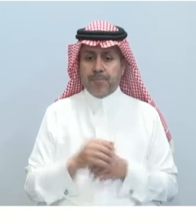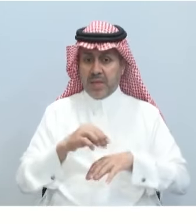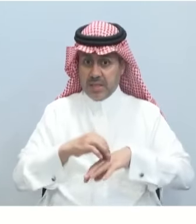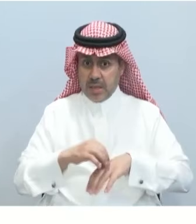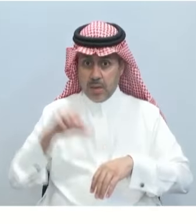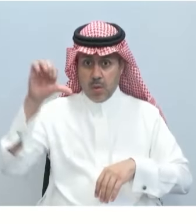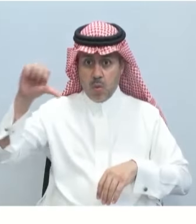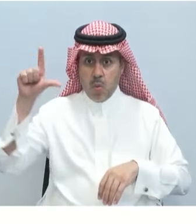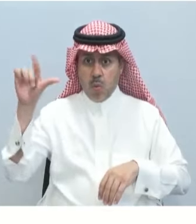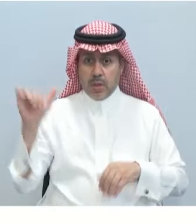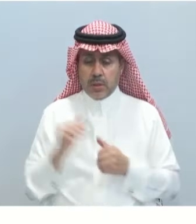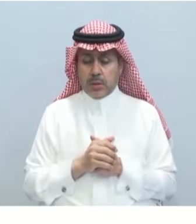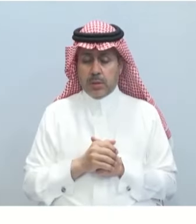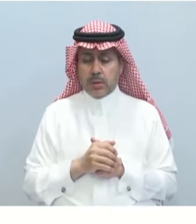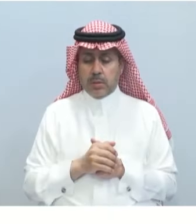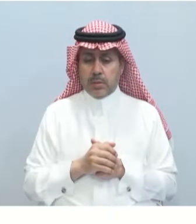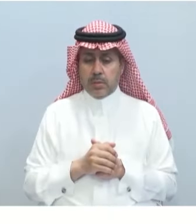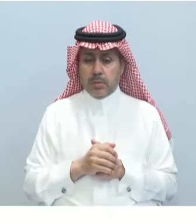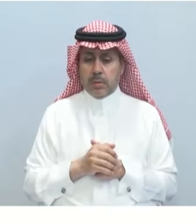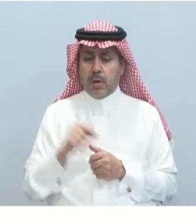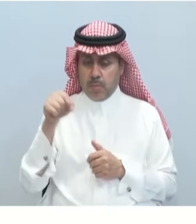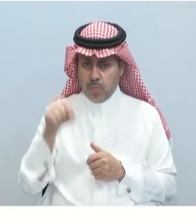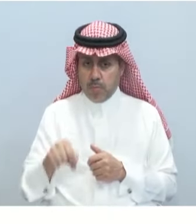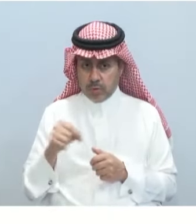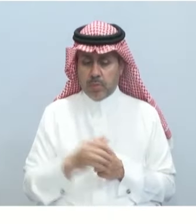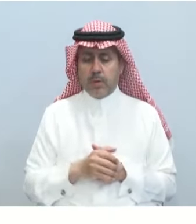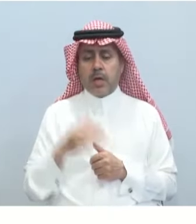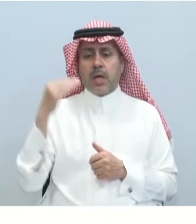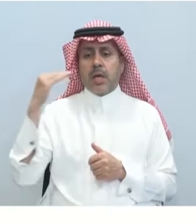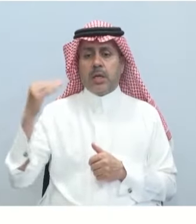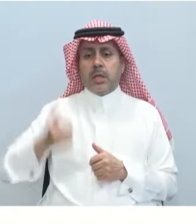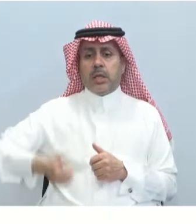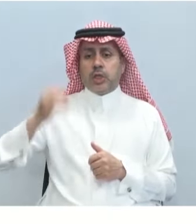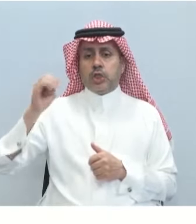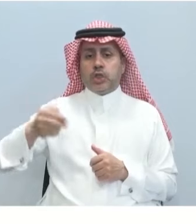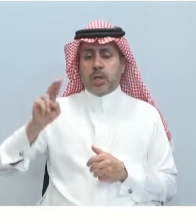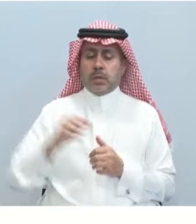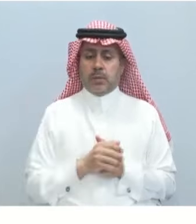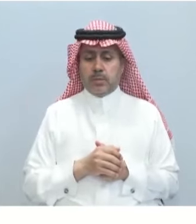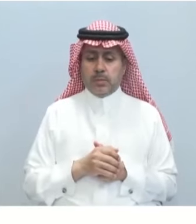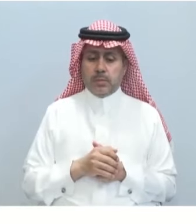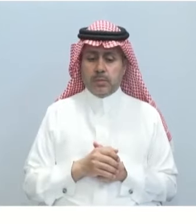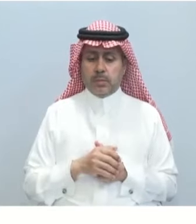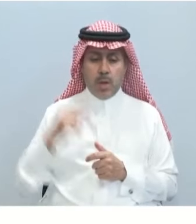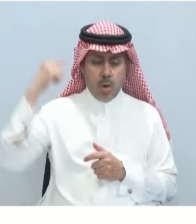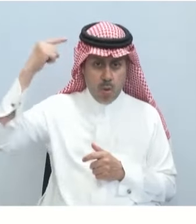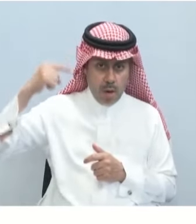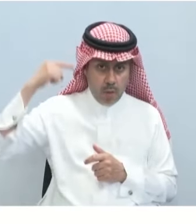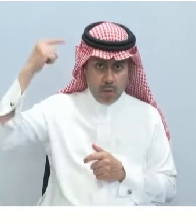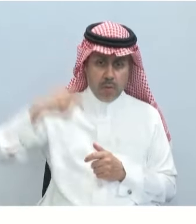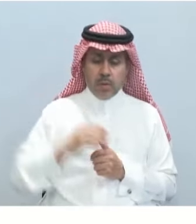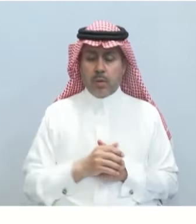ولي لغير هؤلاء فلا بد ان يوفر لهم حاجاتهم الاساسيه فهنا نلاحظ ان